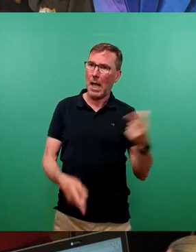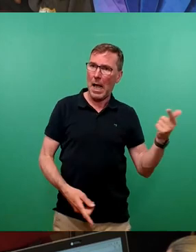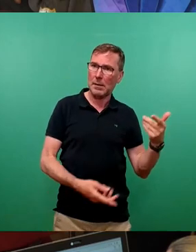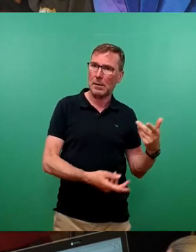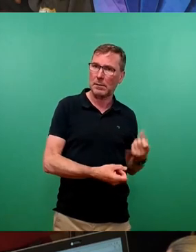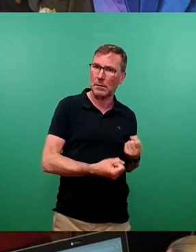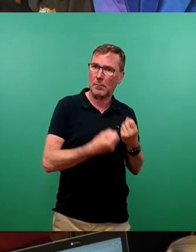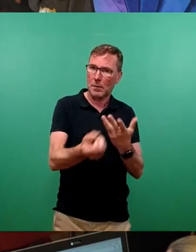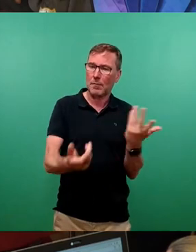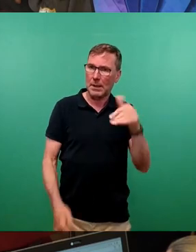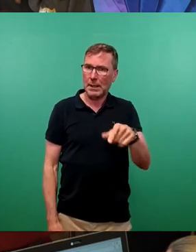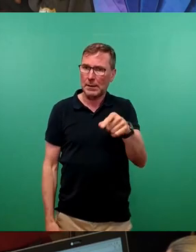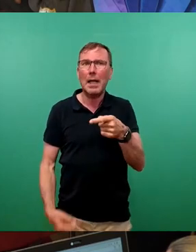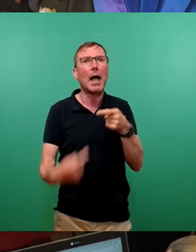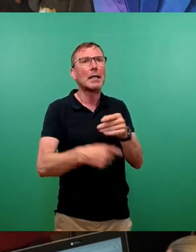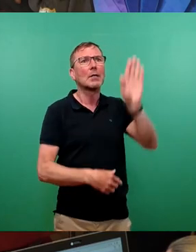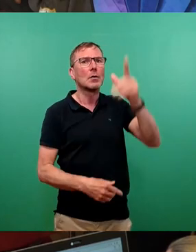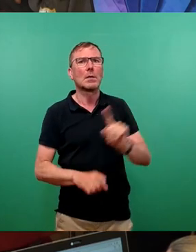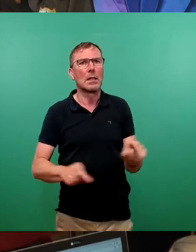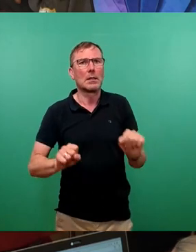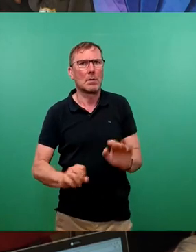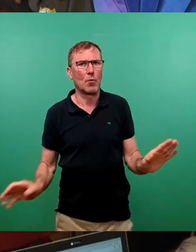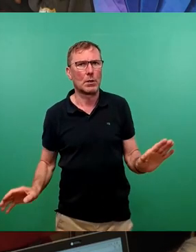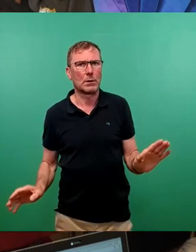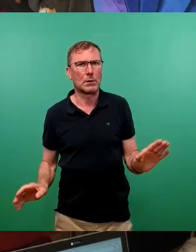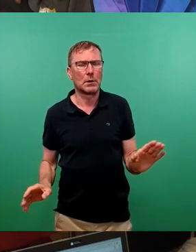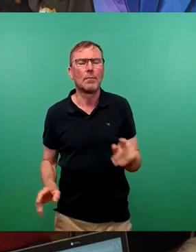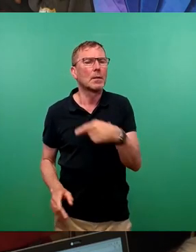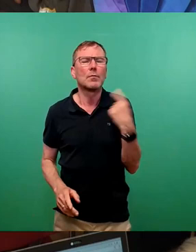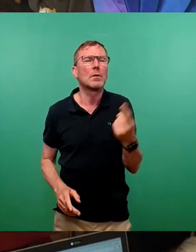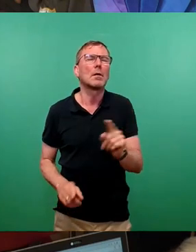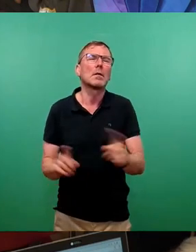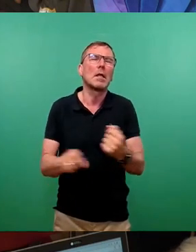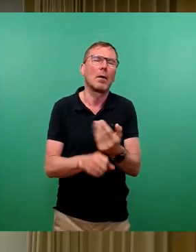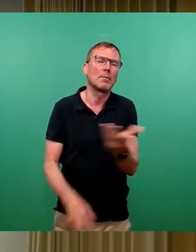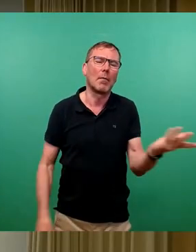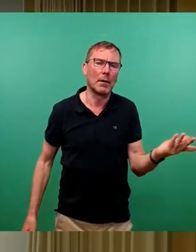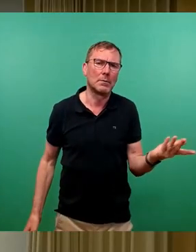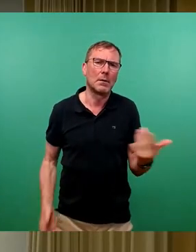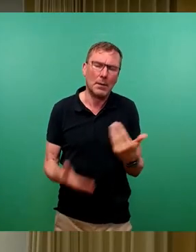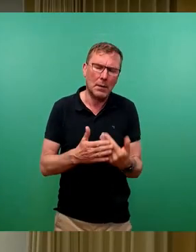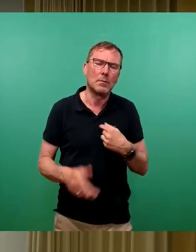wie jetzt, dagegen stimmt. Also das würde auch niemand hier im Saal tun.